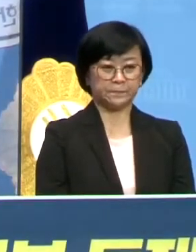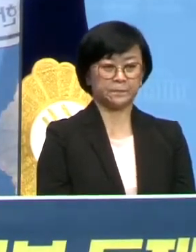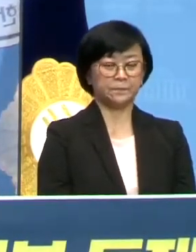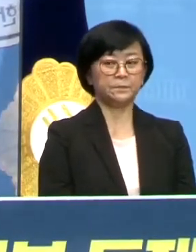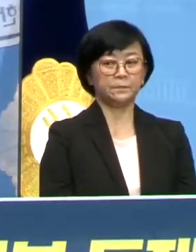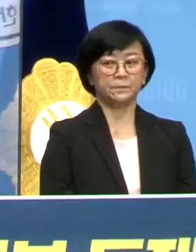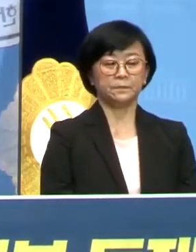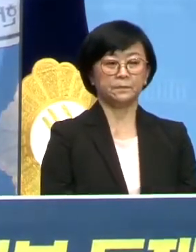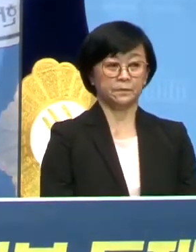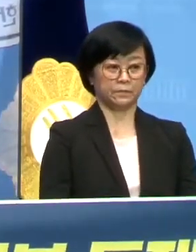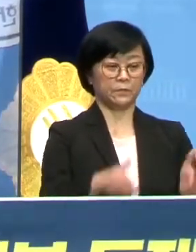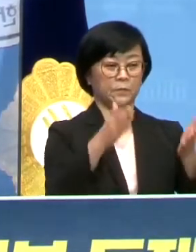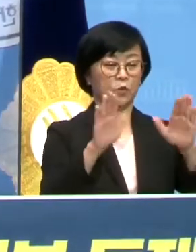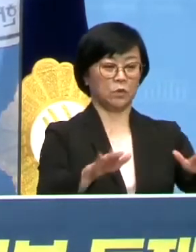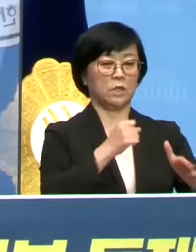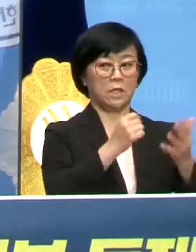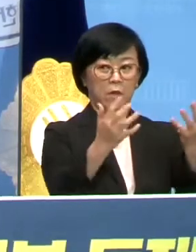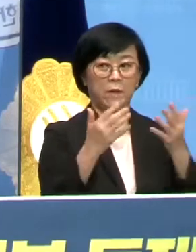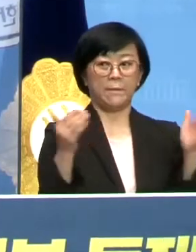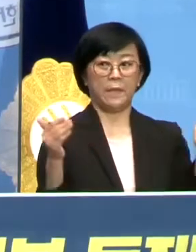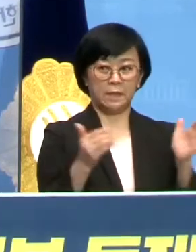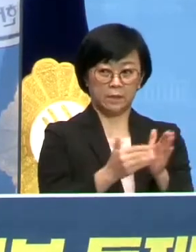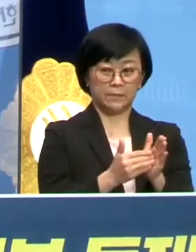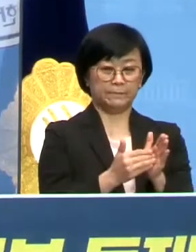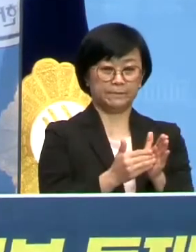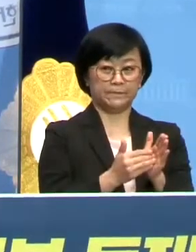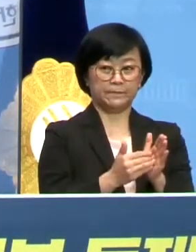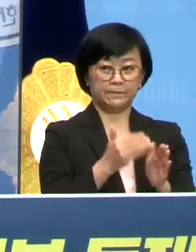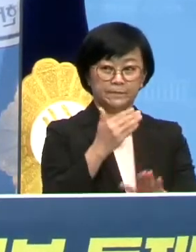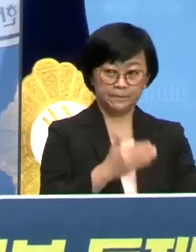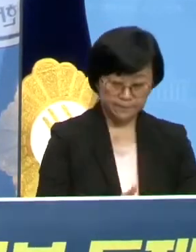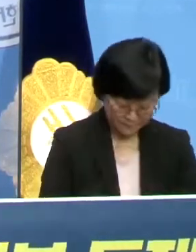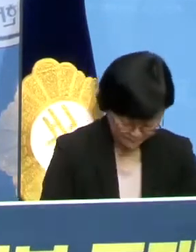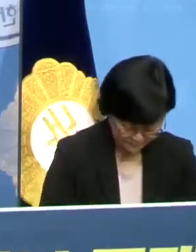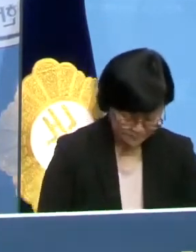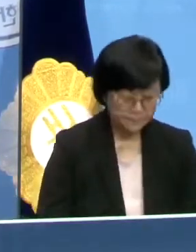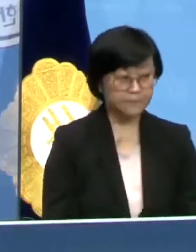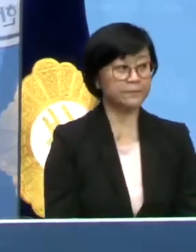4 이것으로 오늘 기자에게 한 마치도록 하겠습니다 감사합니다